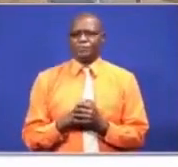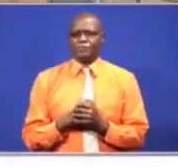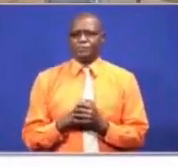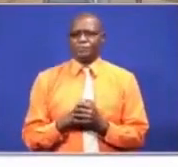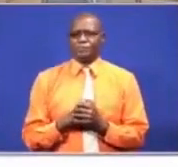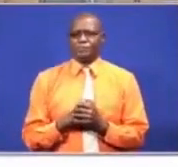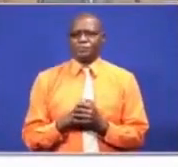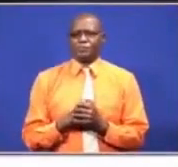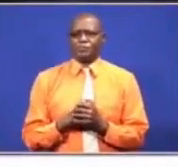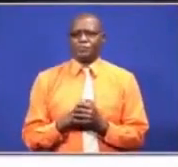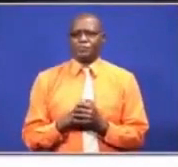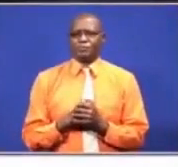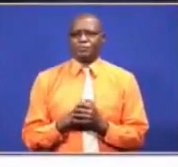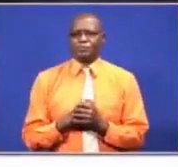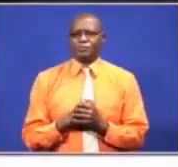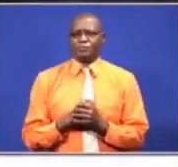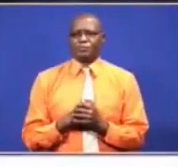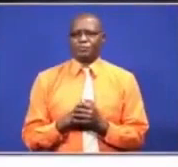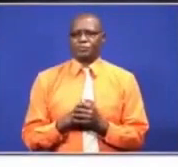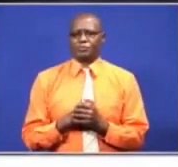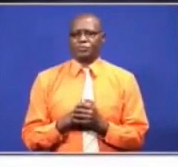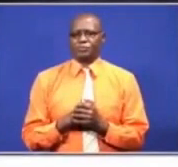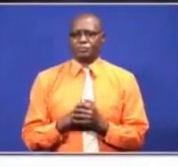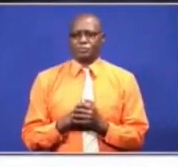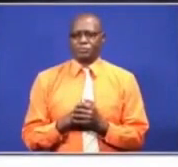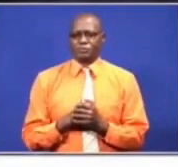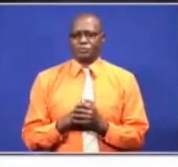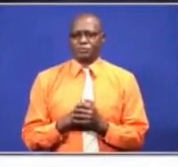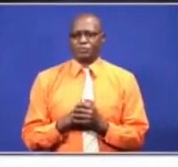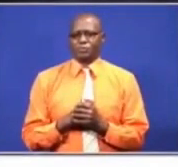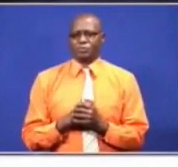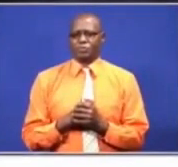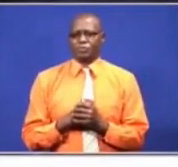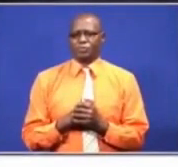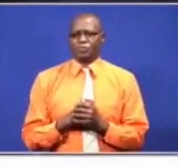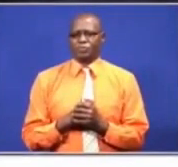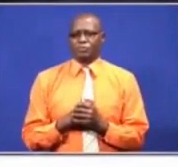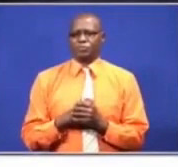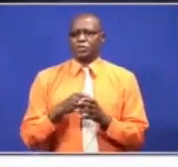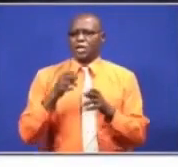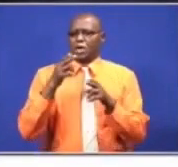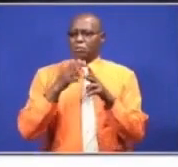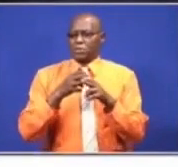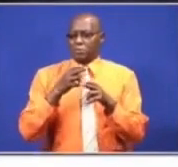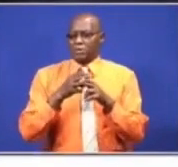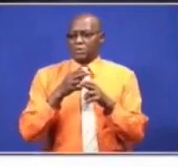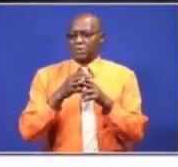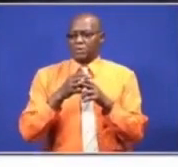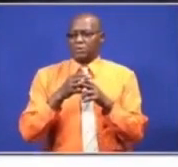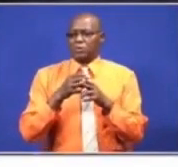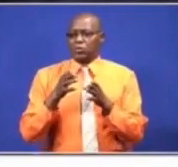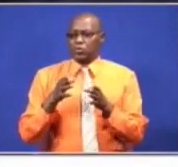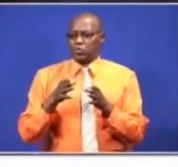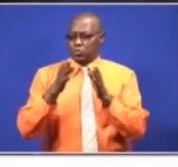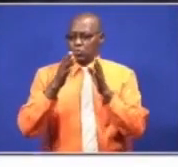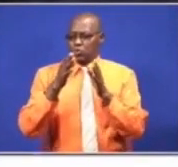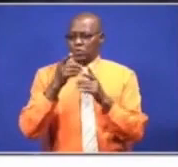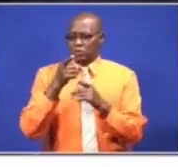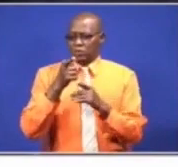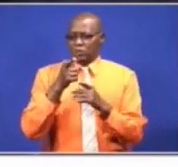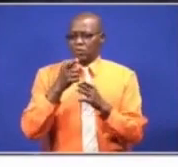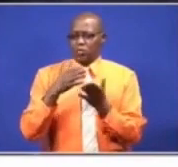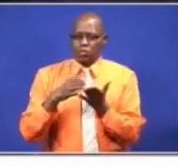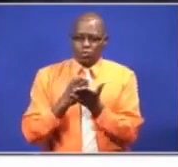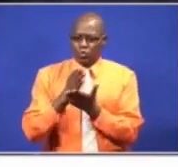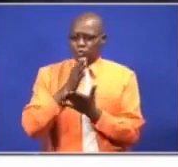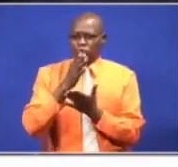Mi driver Kaptumo, Kapsabat, Brunt. Kwa kusema ukweli, bei ya mafuta imepanda. Na wakiambia